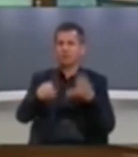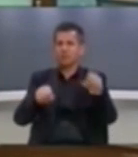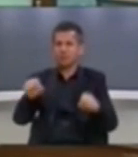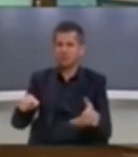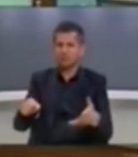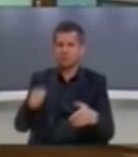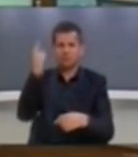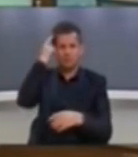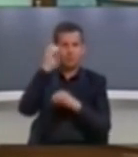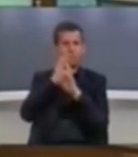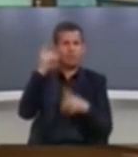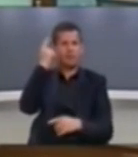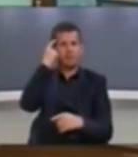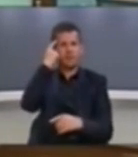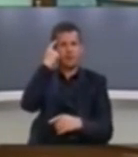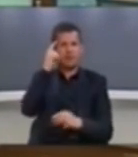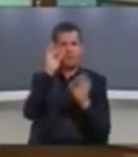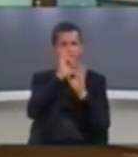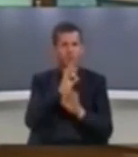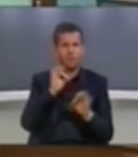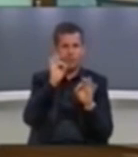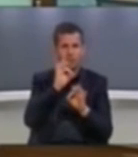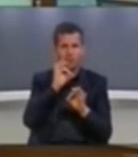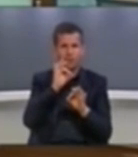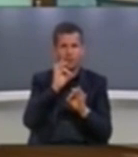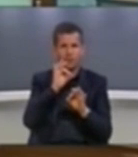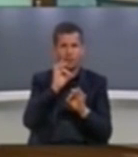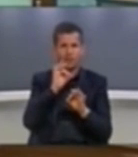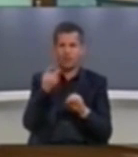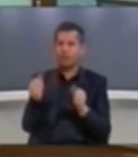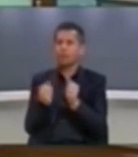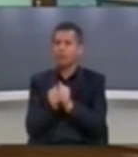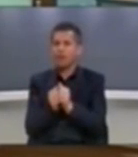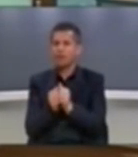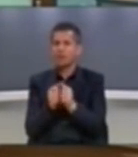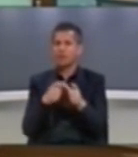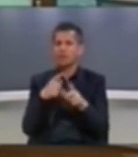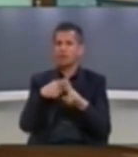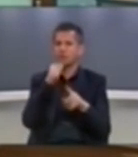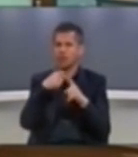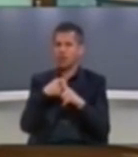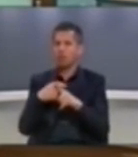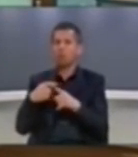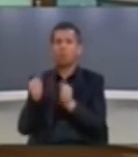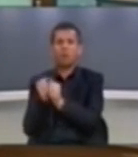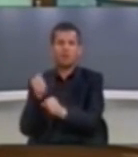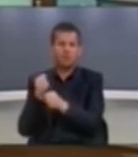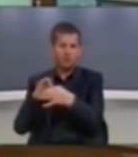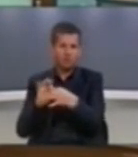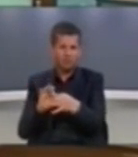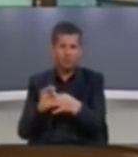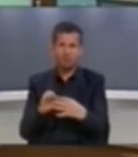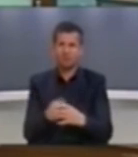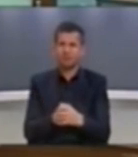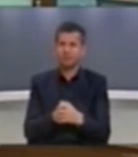Koka pa mendje e zaptimit. Bashkë me veselin dhe shikun, ose nëse doni në bashkëpunim me të. Kjo